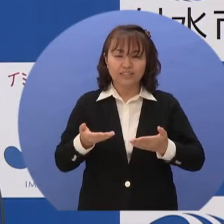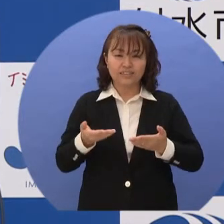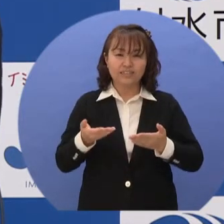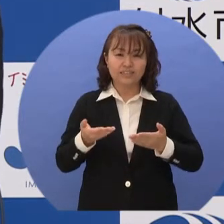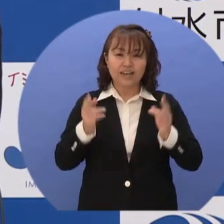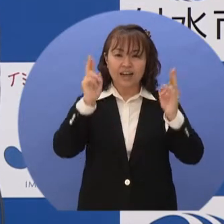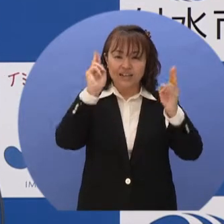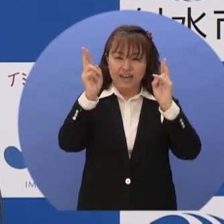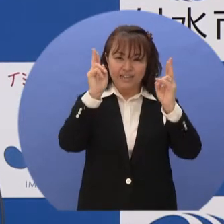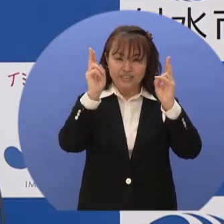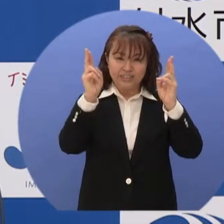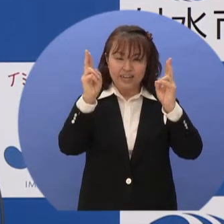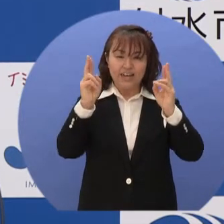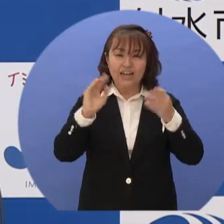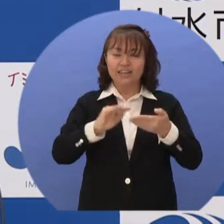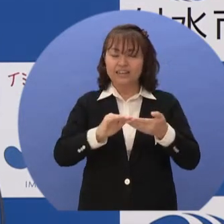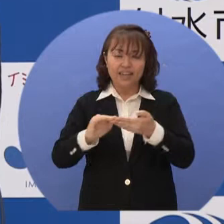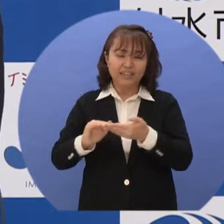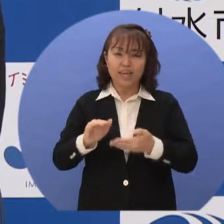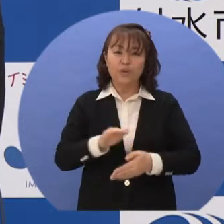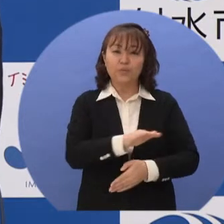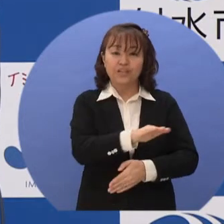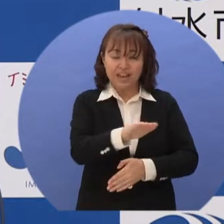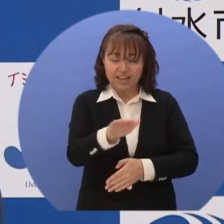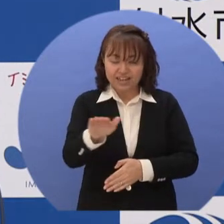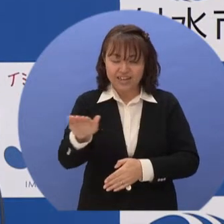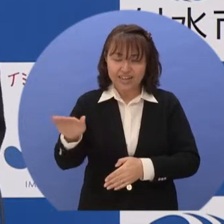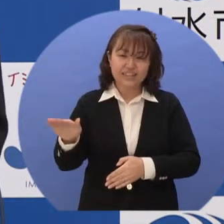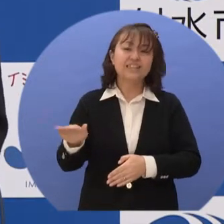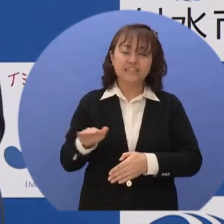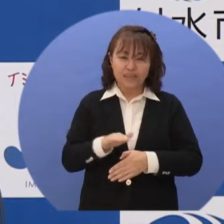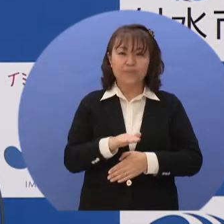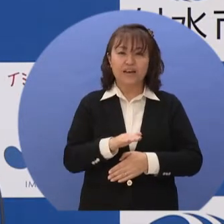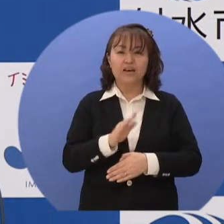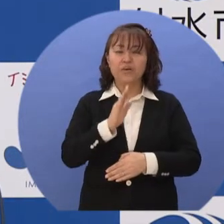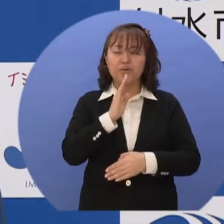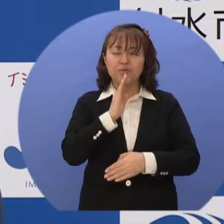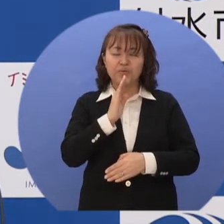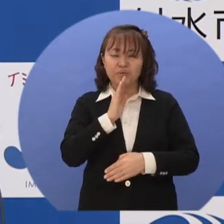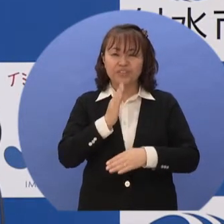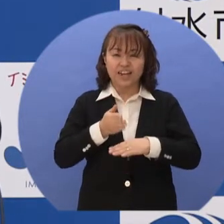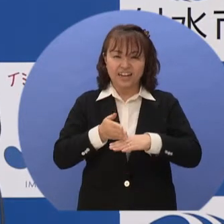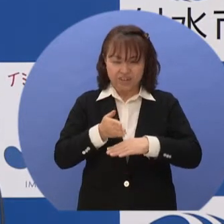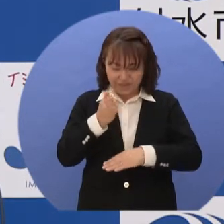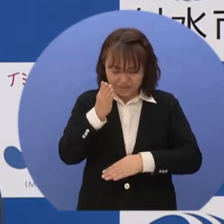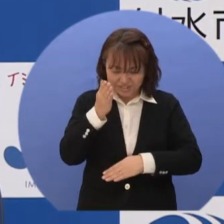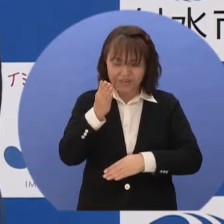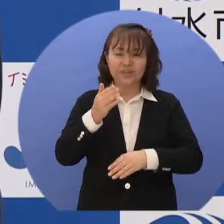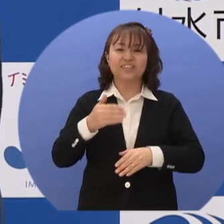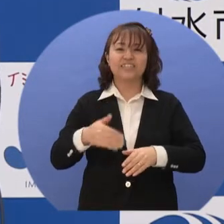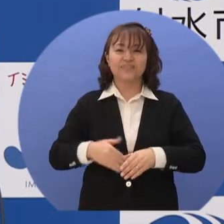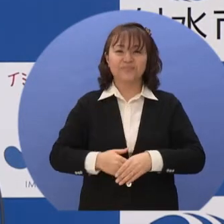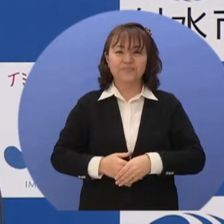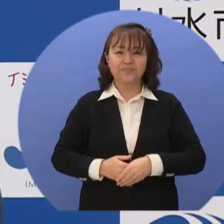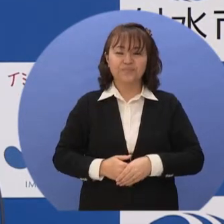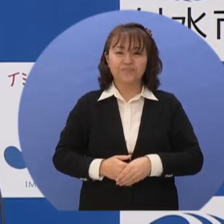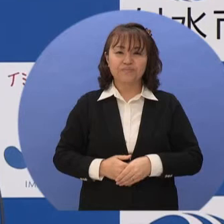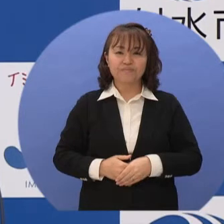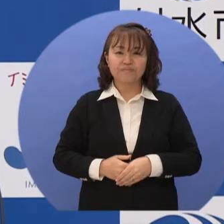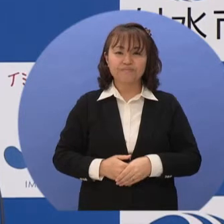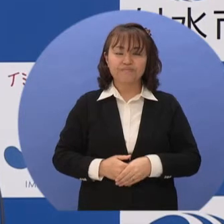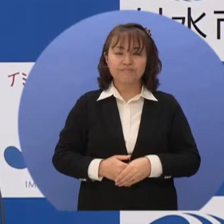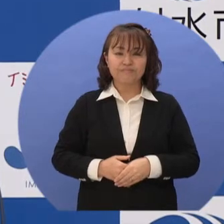た企業の皆さんまたえ団体の皆さん関係の皆さんに私からも御礼申し上げたいと思います本当にありがとうござい